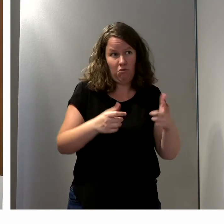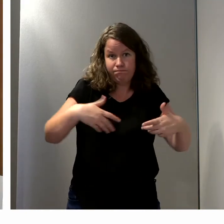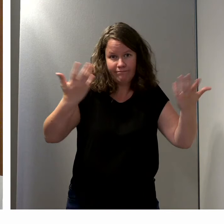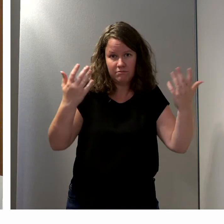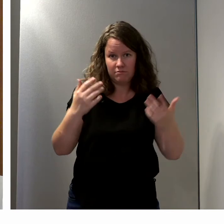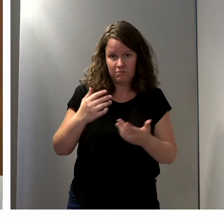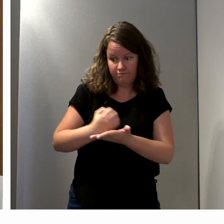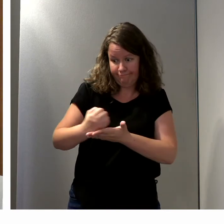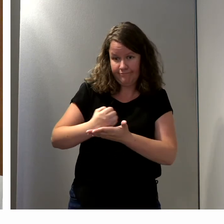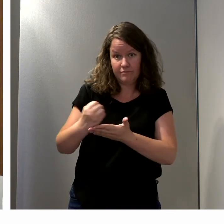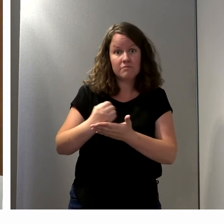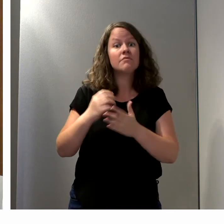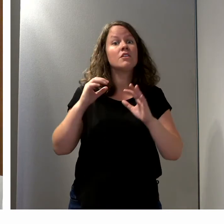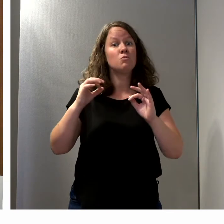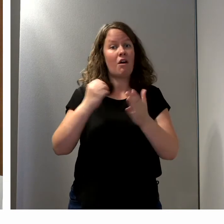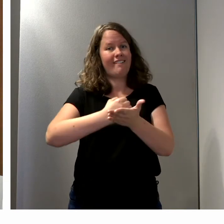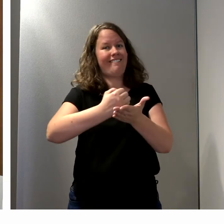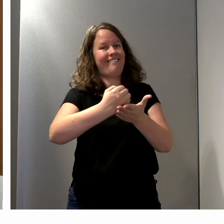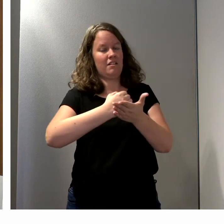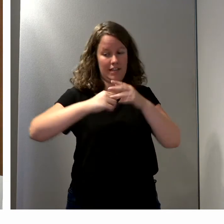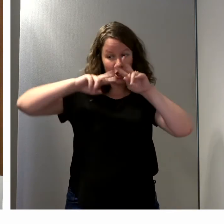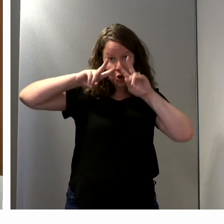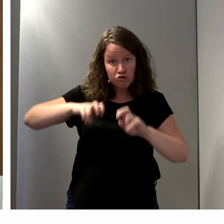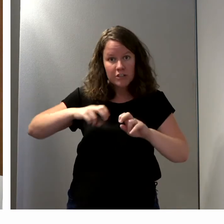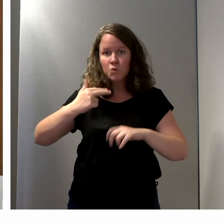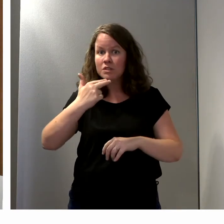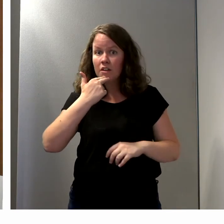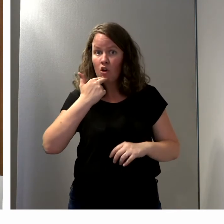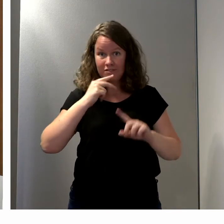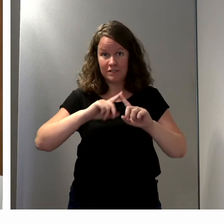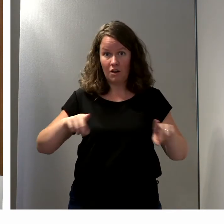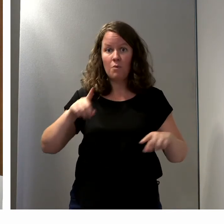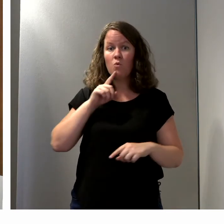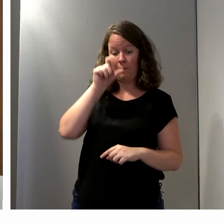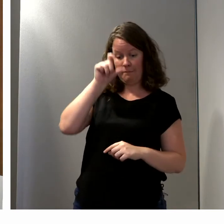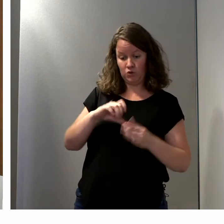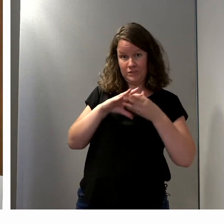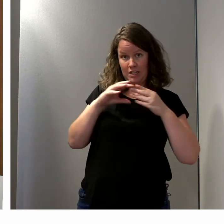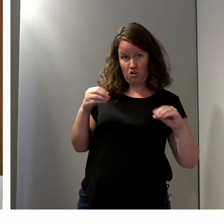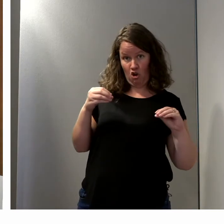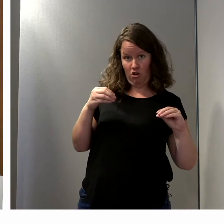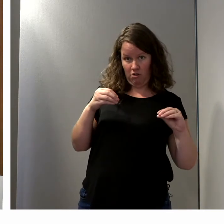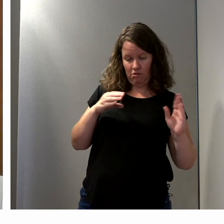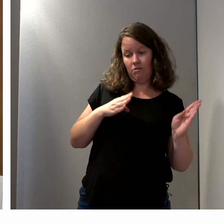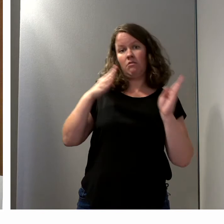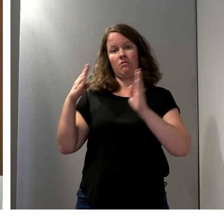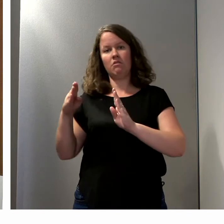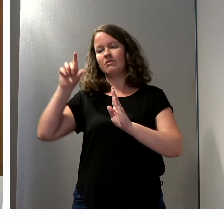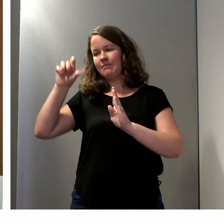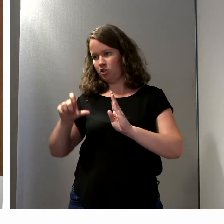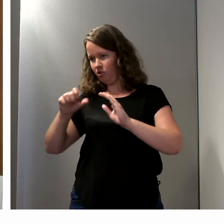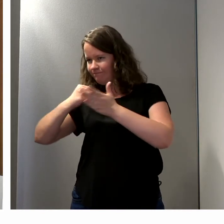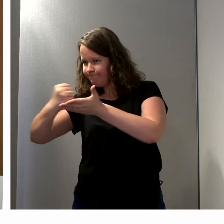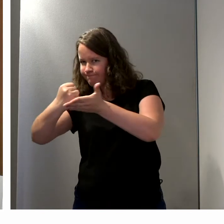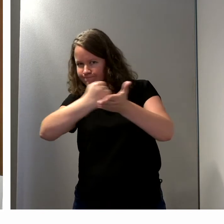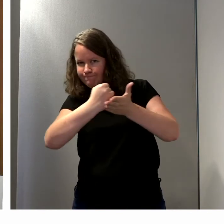recherche utilisateur. Hein. C'est un vrai métier. Ce n'est pas le designer qui doit aussi faire cette tâche-là, enfin cette tâche, ce travail. Et